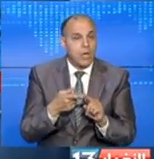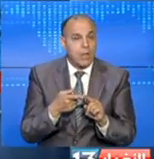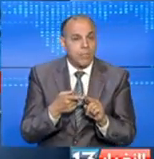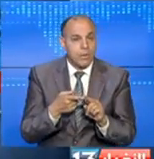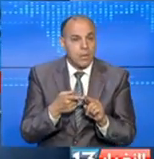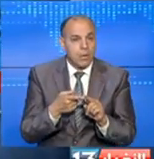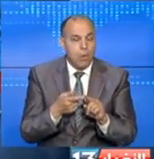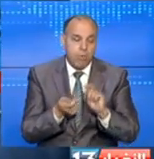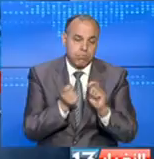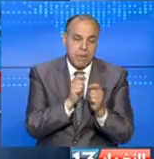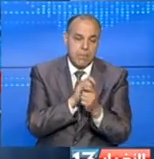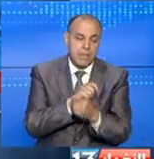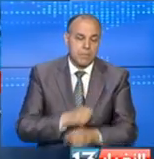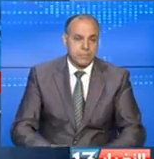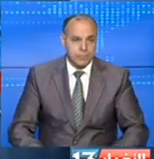وتحول